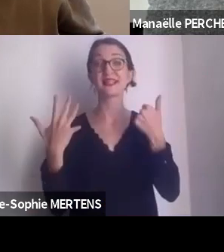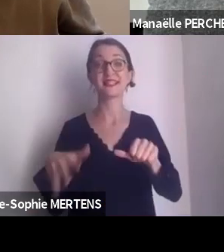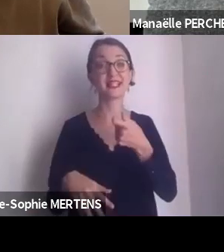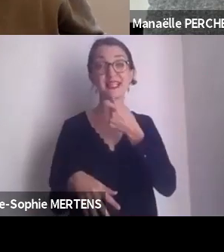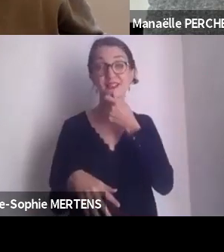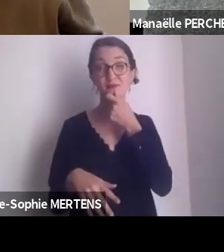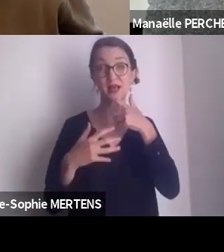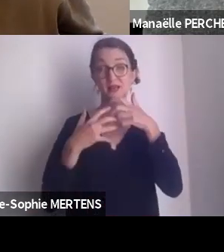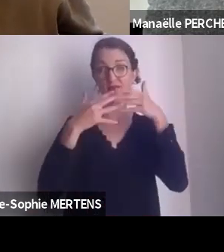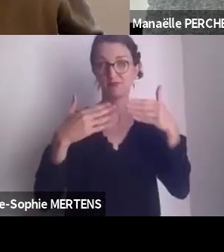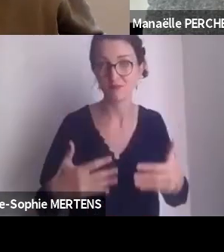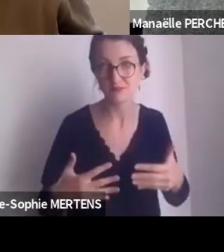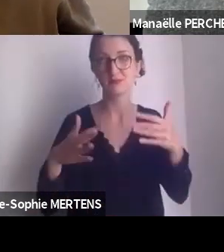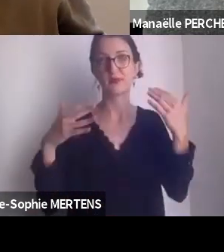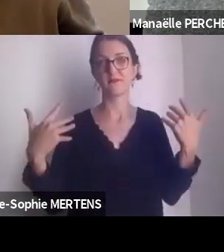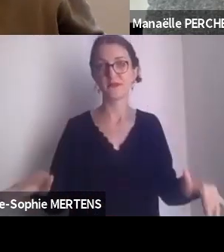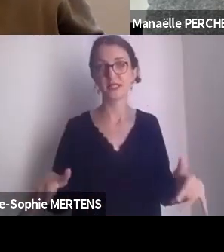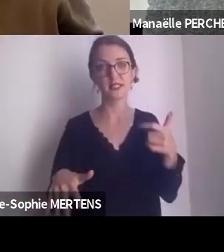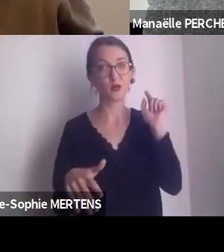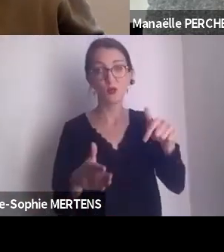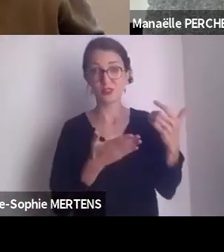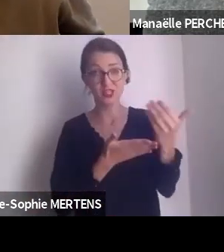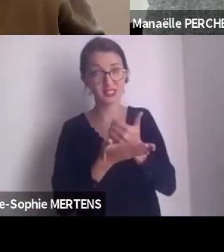chômage partiel et on n'avait plus du tout de travail à ce moment-là.